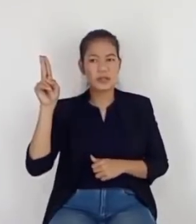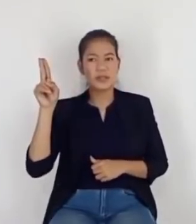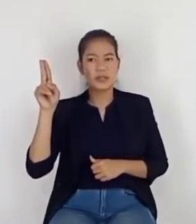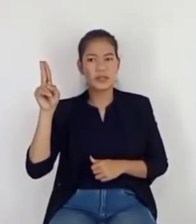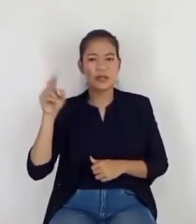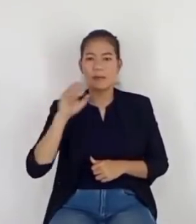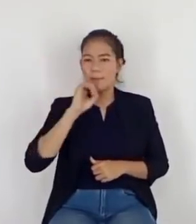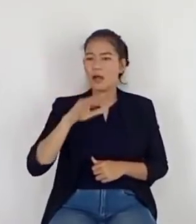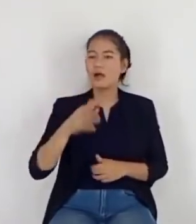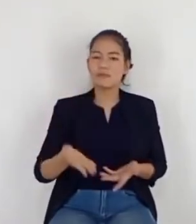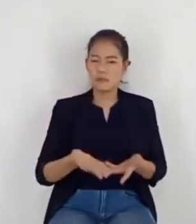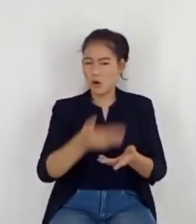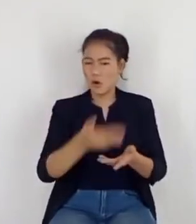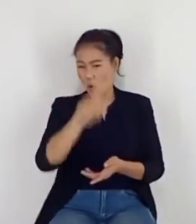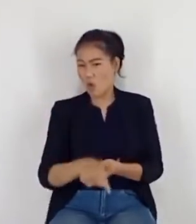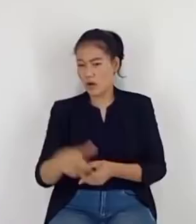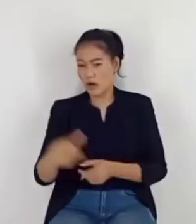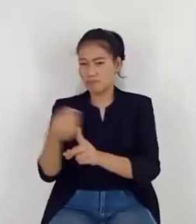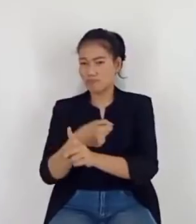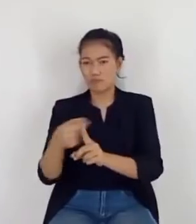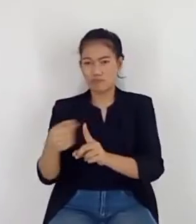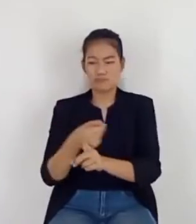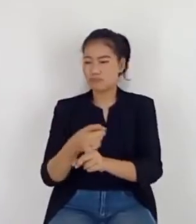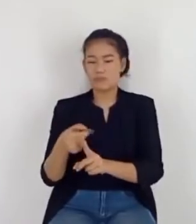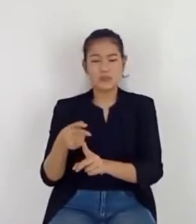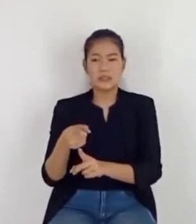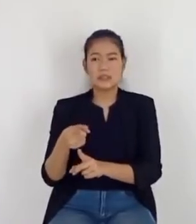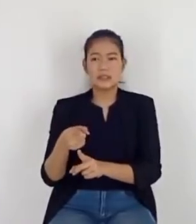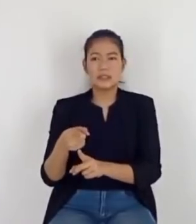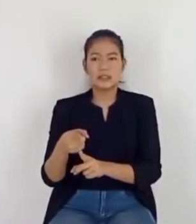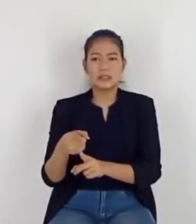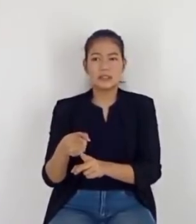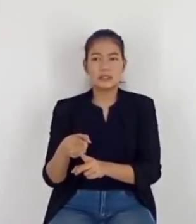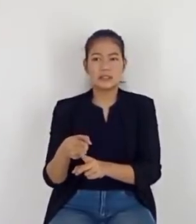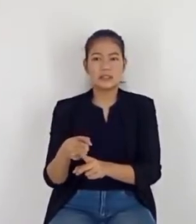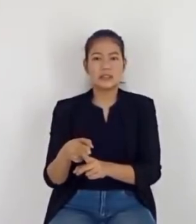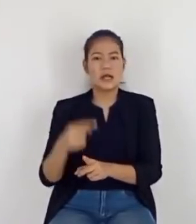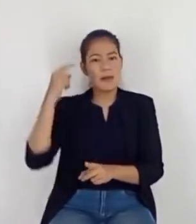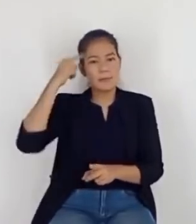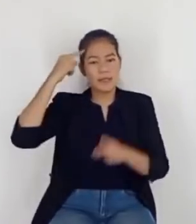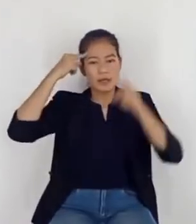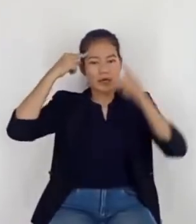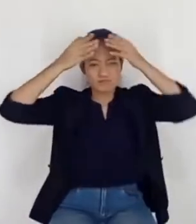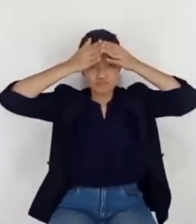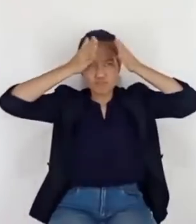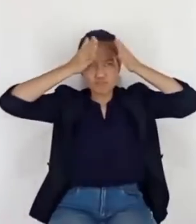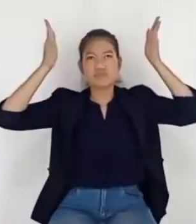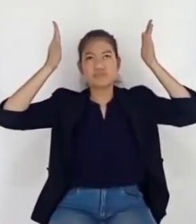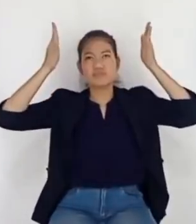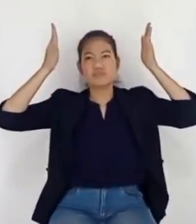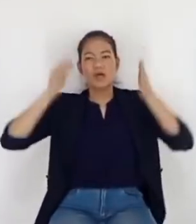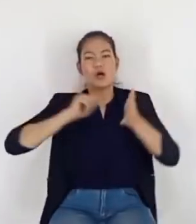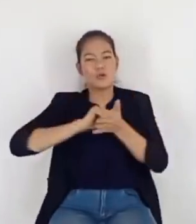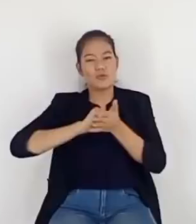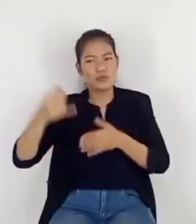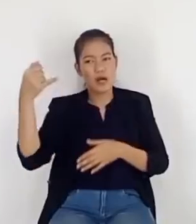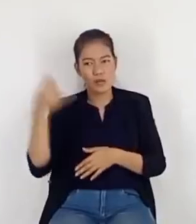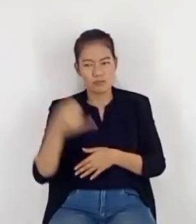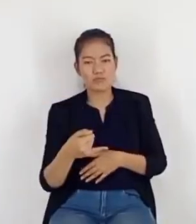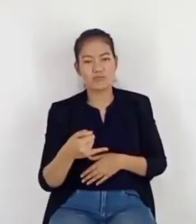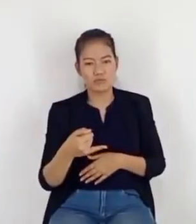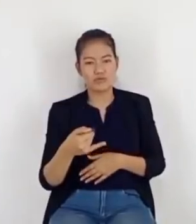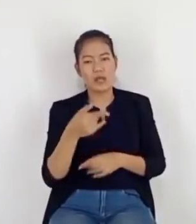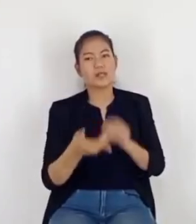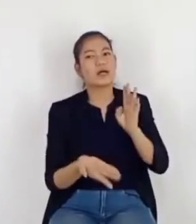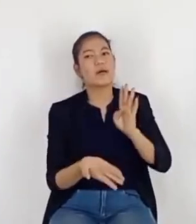biarlah mereka yang melakukannya, dicerahkan hatinya, dibukakan pikirannya, diampuni. Dan dia